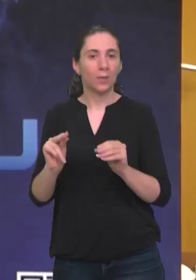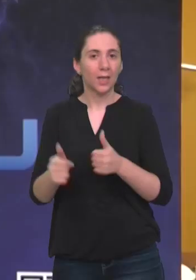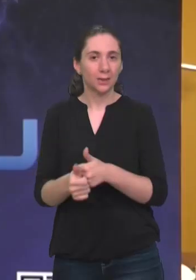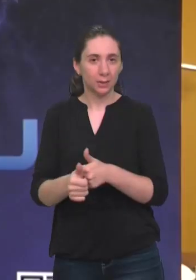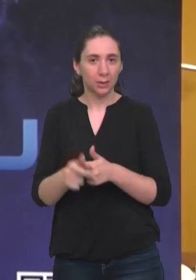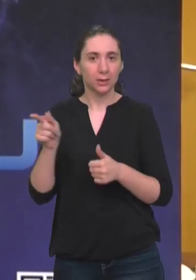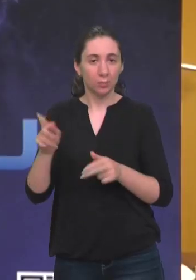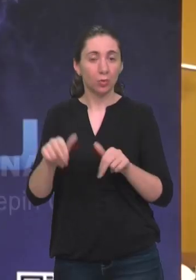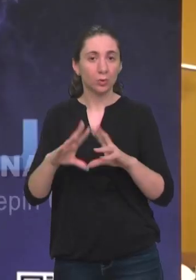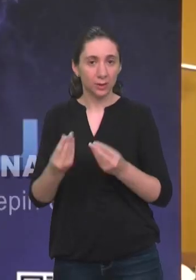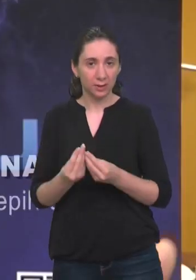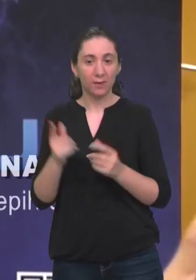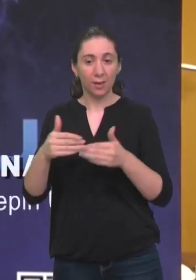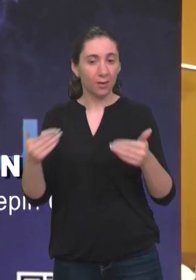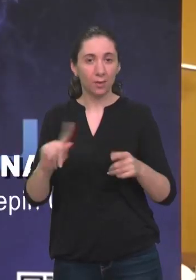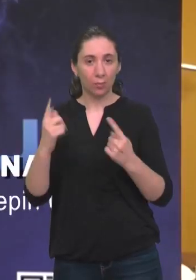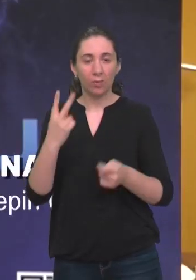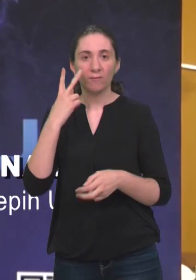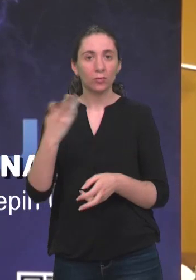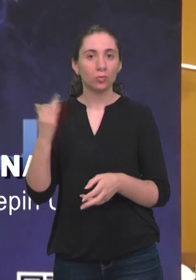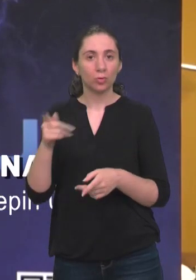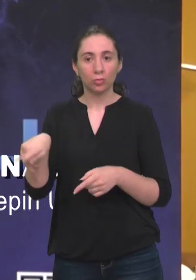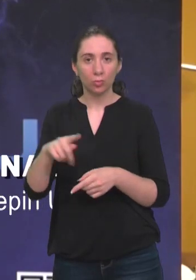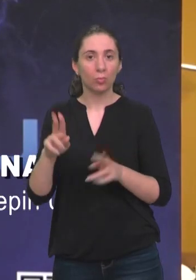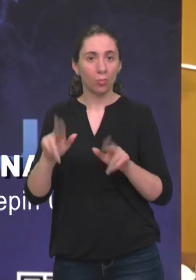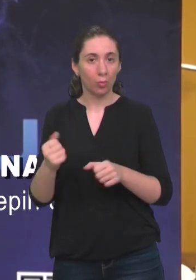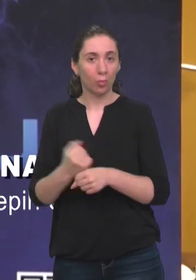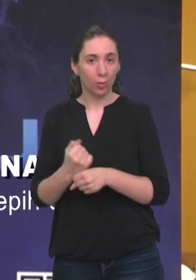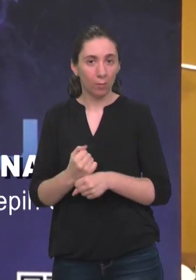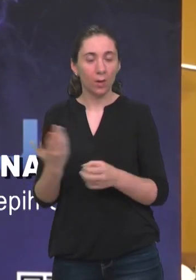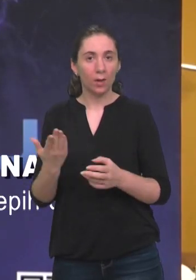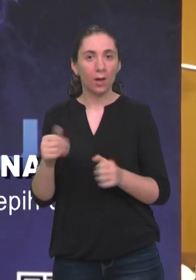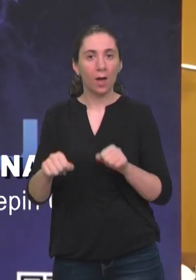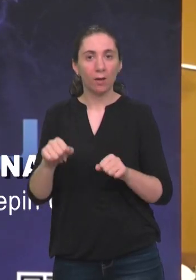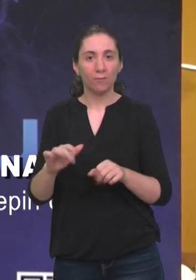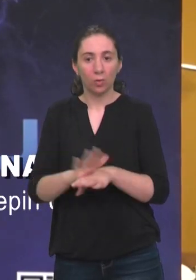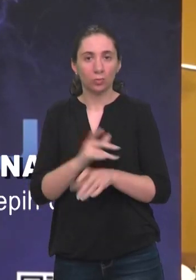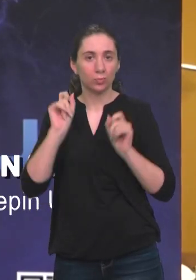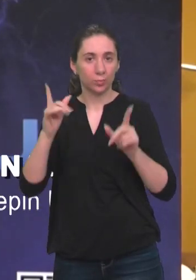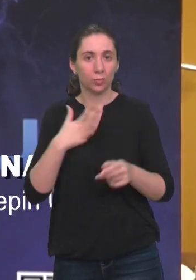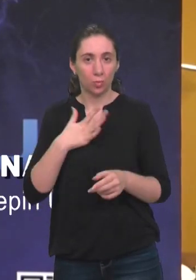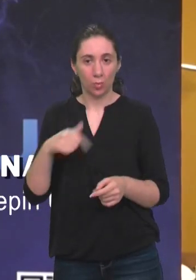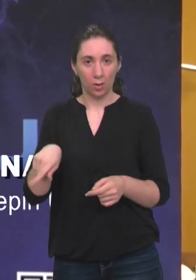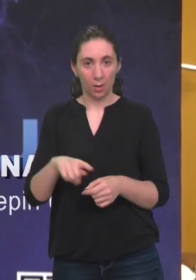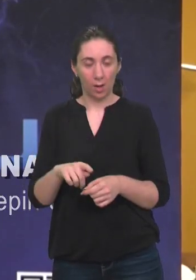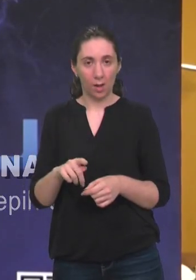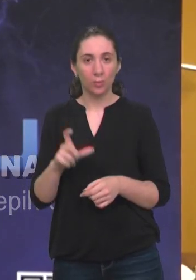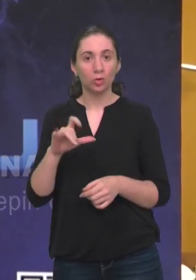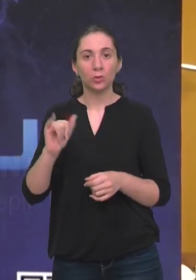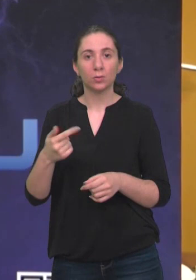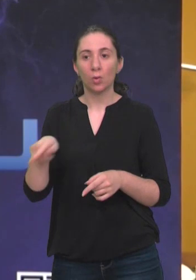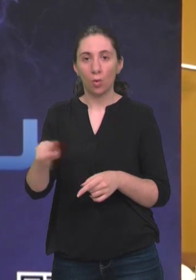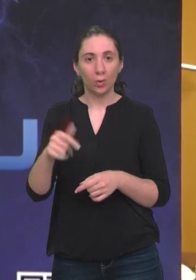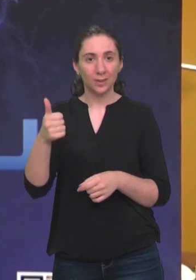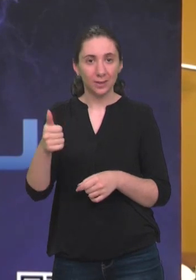njih granice stvarno istinski ne postoje. Vidjeli smo šta su oni sve u kadri napraviti i kakve osjećaje u nama pobudili, ali je činjenica da oni to